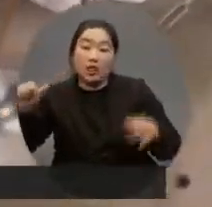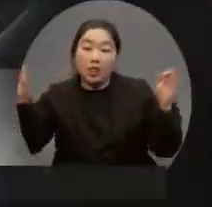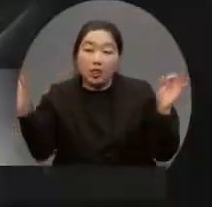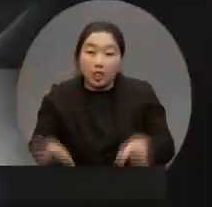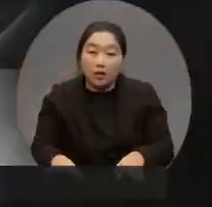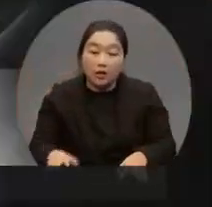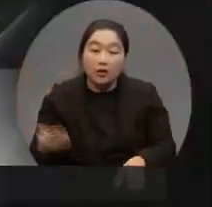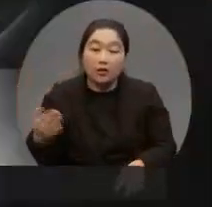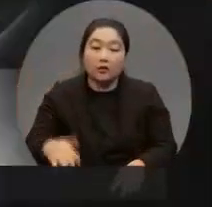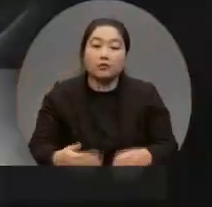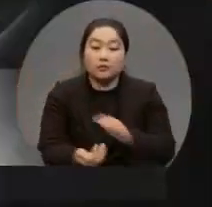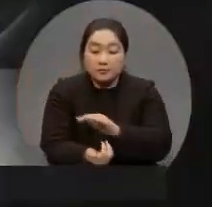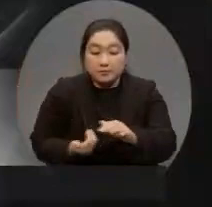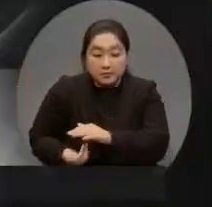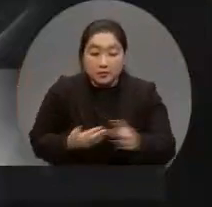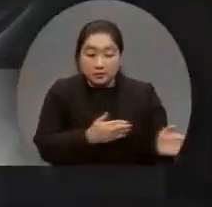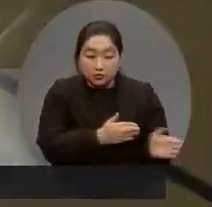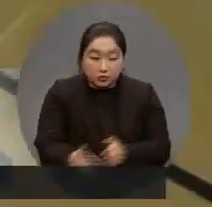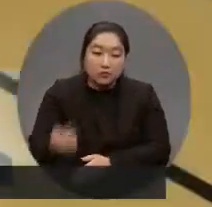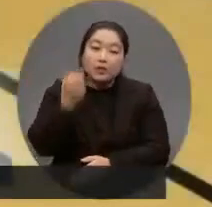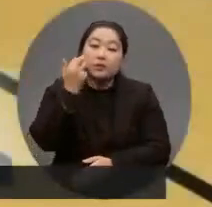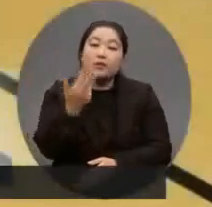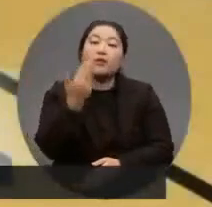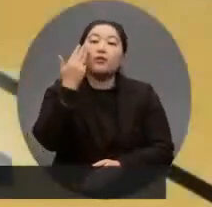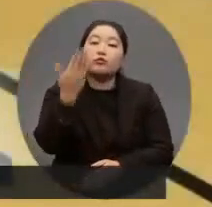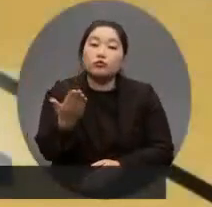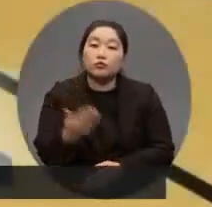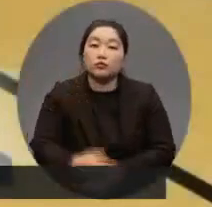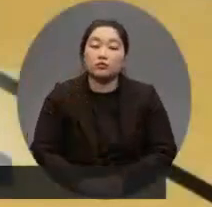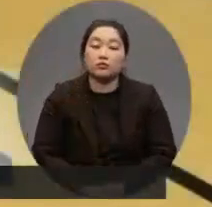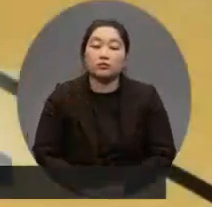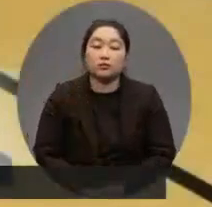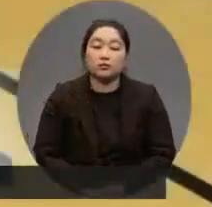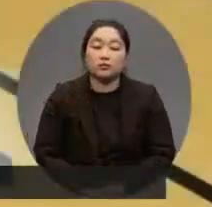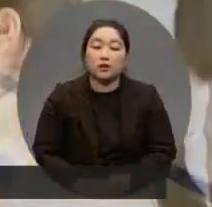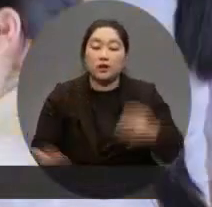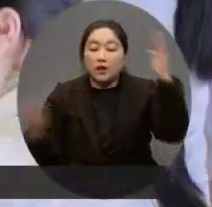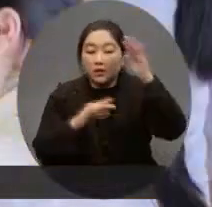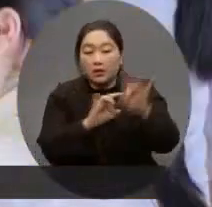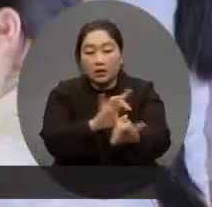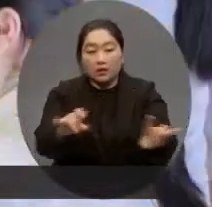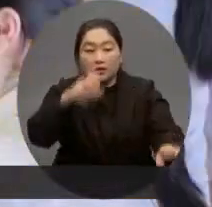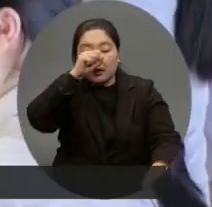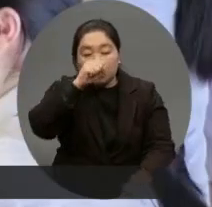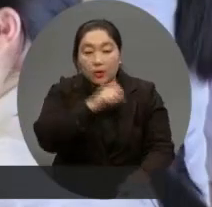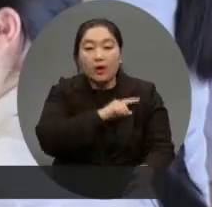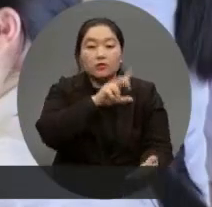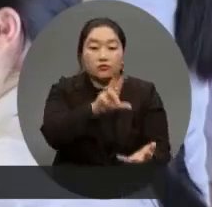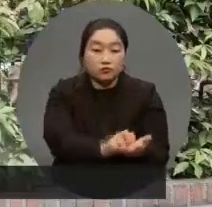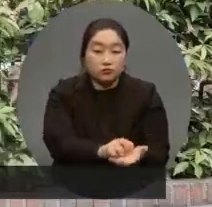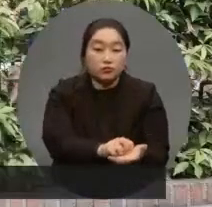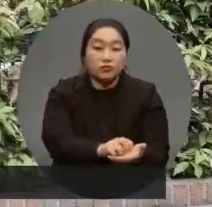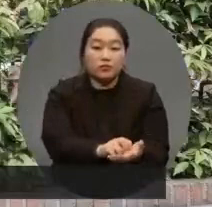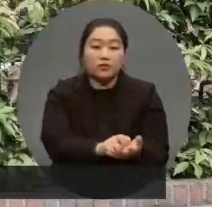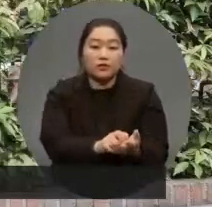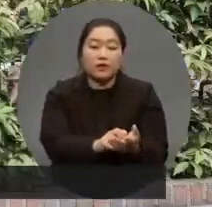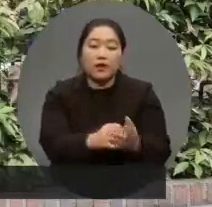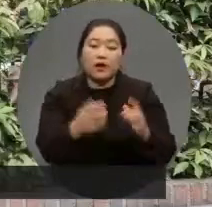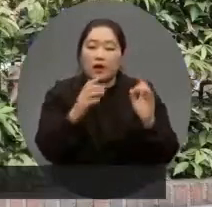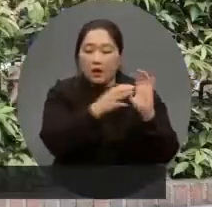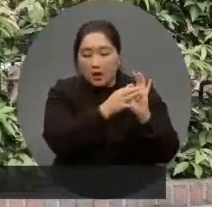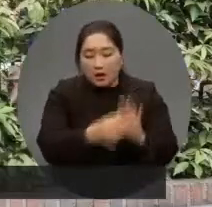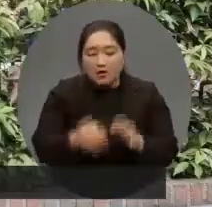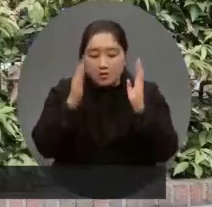일정이지만 사전 준비는 8~9개월이 걸렸습니다. 학생들 각자 좋아하는 주제를 정하고 한 학기 이상